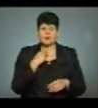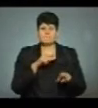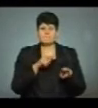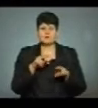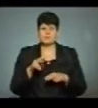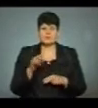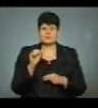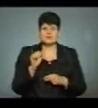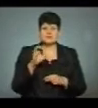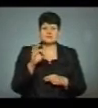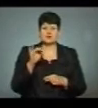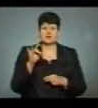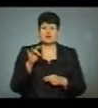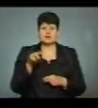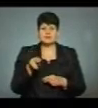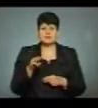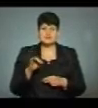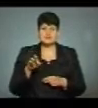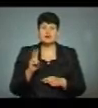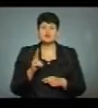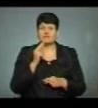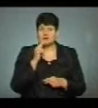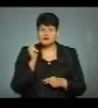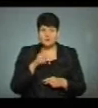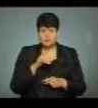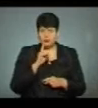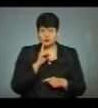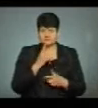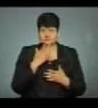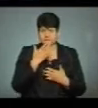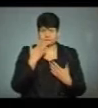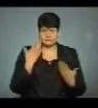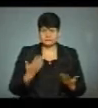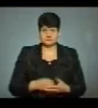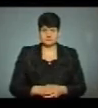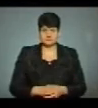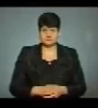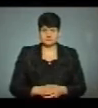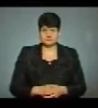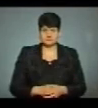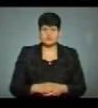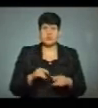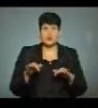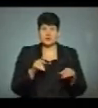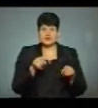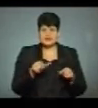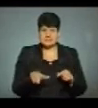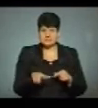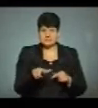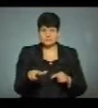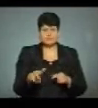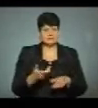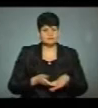Андрія Солтисяка, хто винуватець цієї аварії, поліцейські поки що не встановили. Рух на цій ділянці дороги ускладнений,